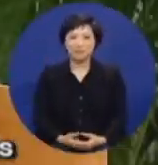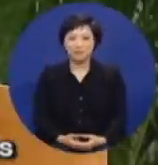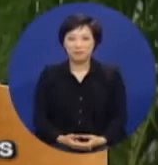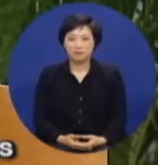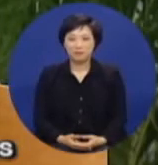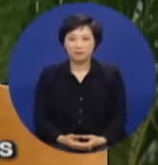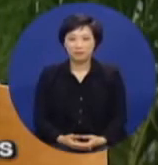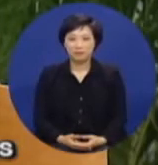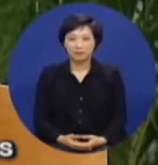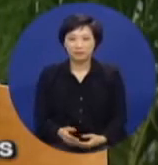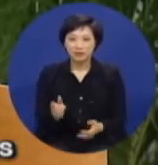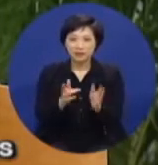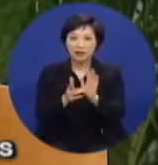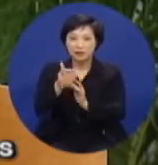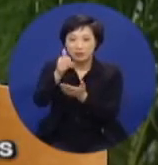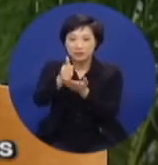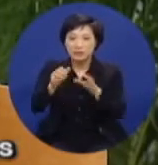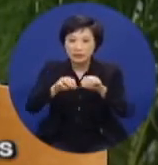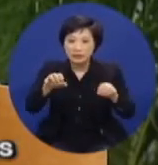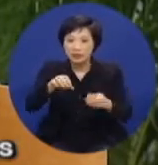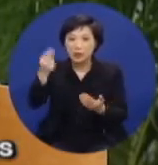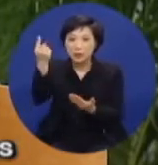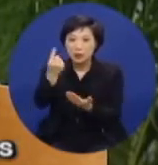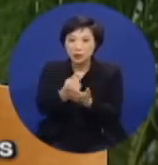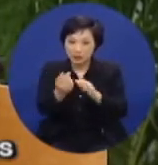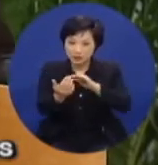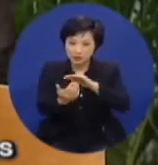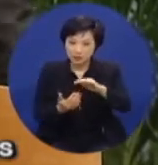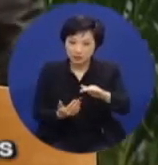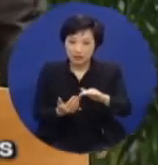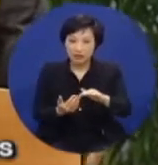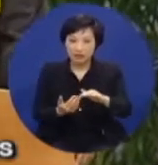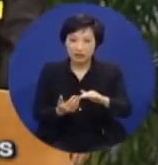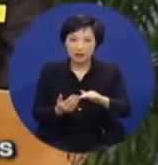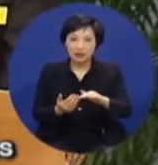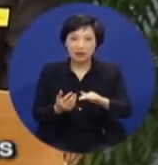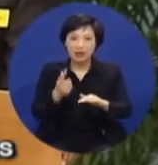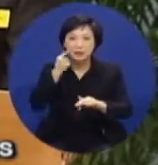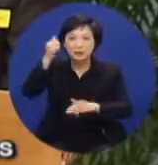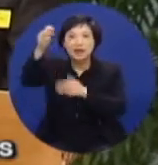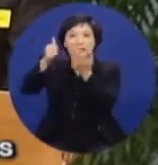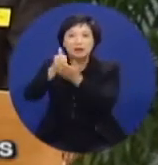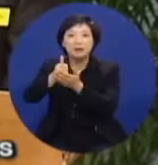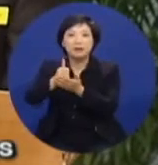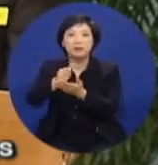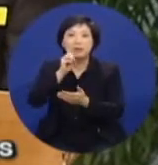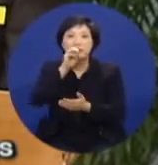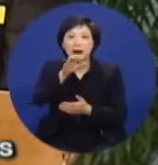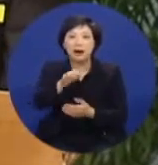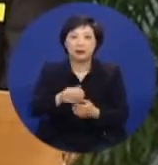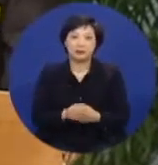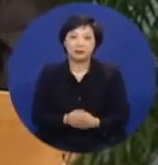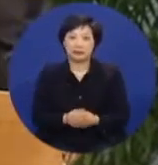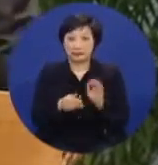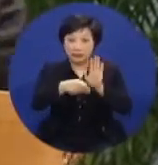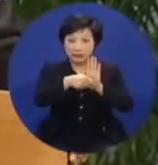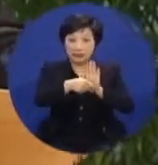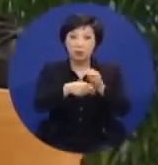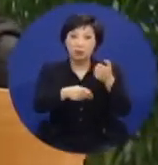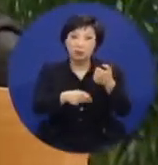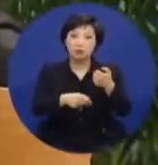예수님이 땅에 요 의식이 좀 아버지 하나님께서 말씀 하셨어요 1사에서